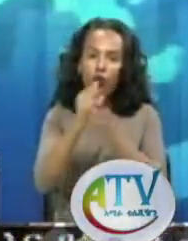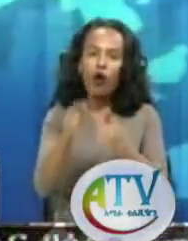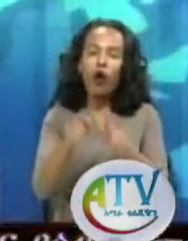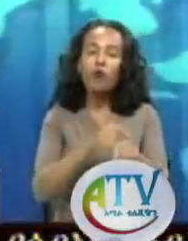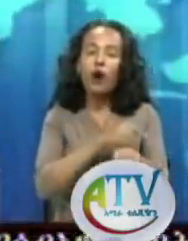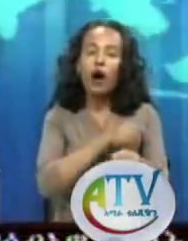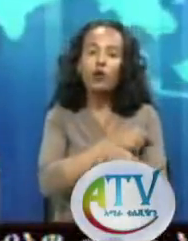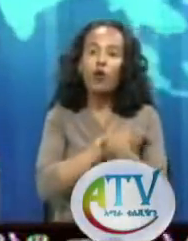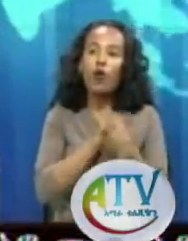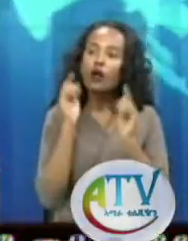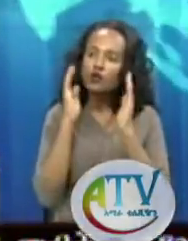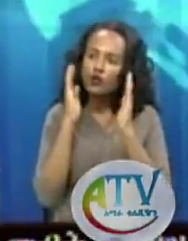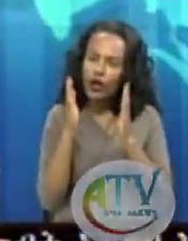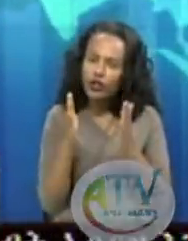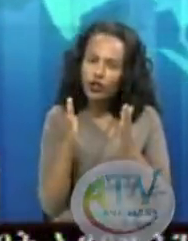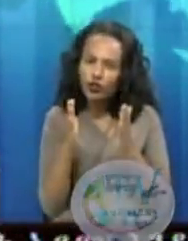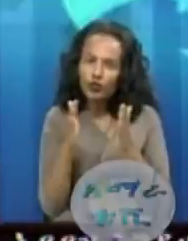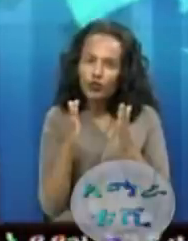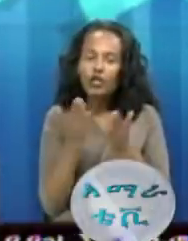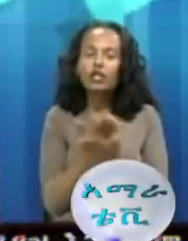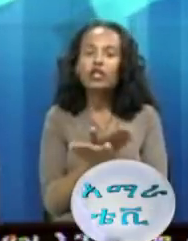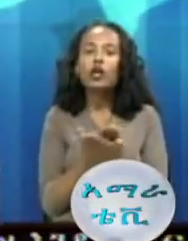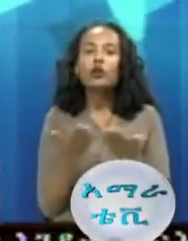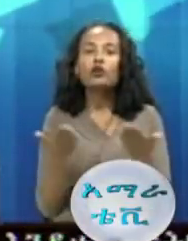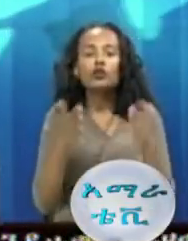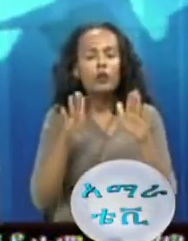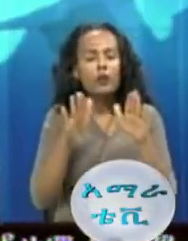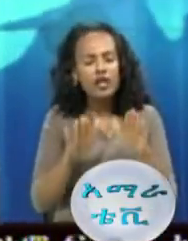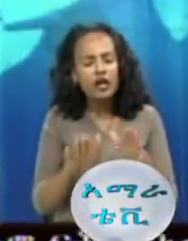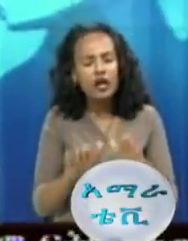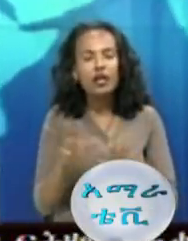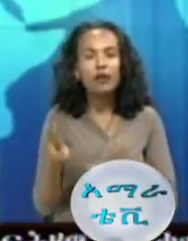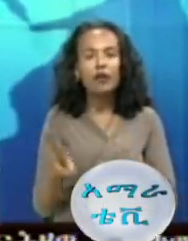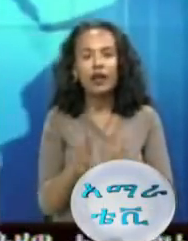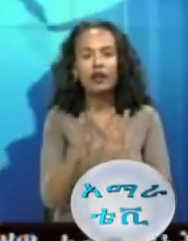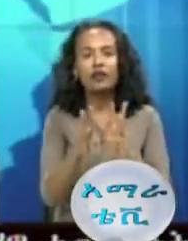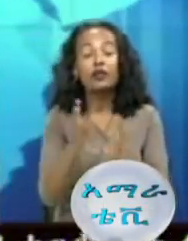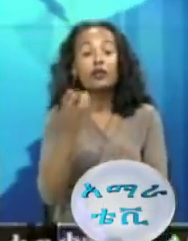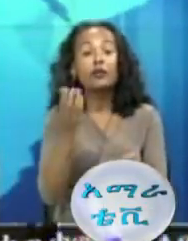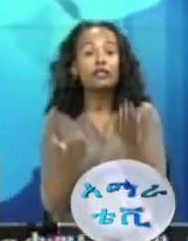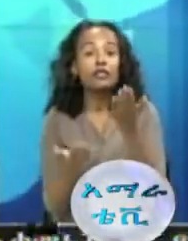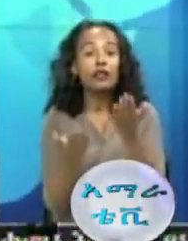ባርቆ አስተዋይነቱ ነው። ነገሮችን በሰከነ መንገድ ይመዝናል።